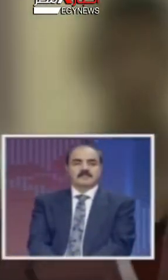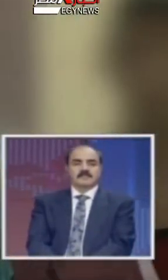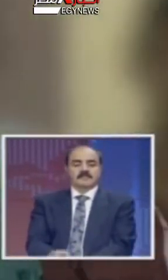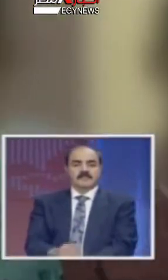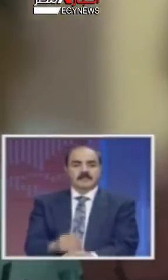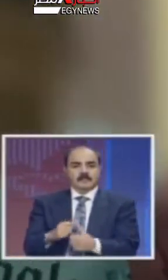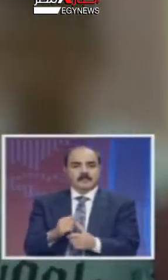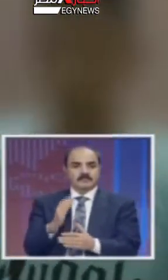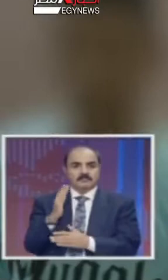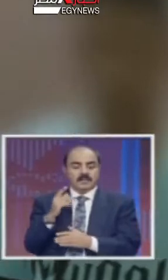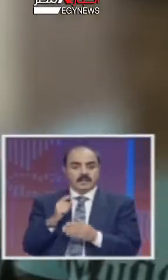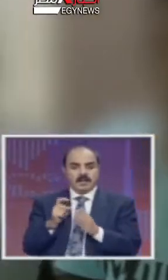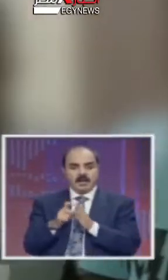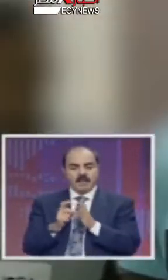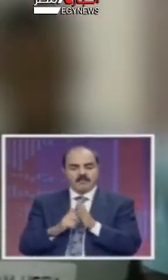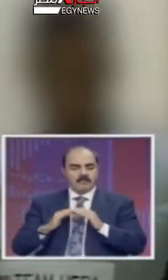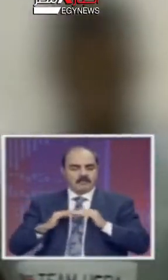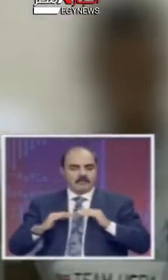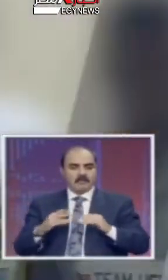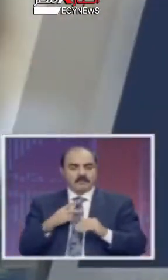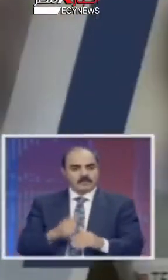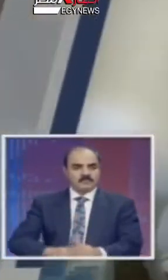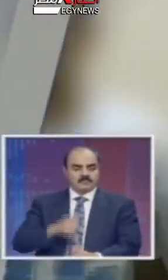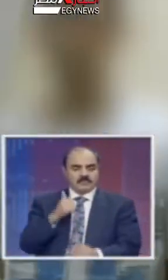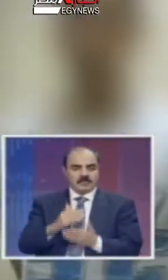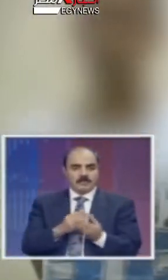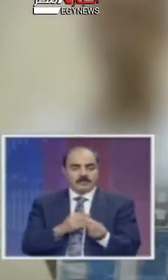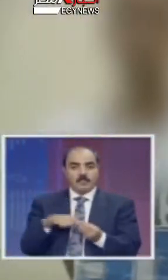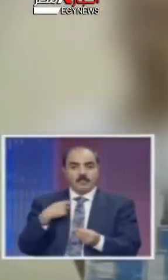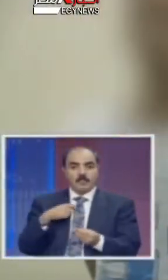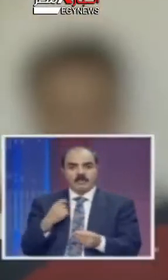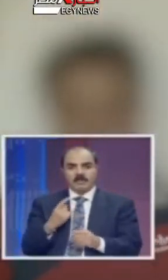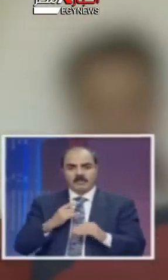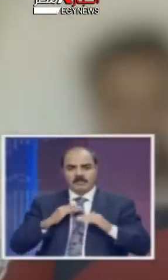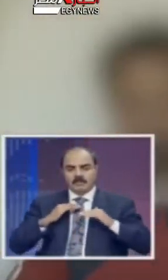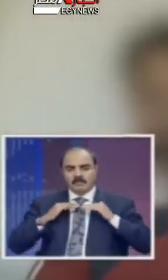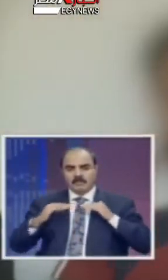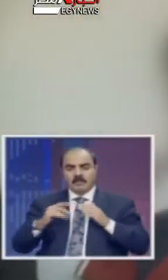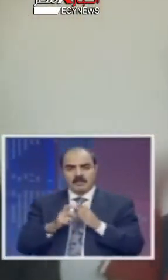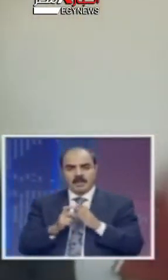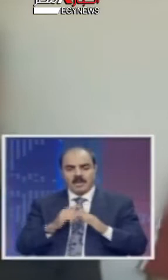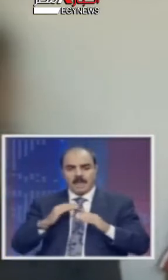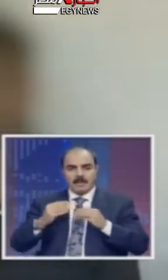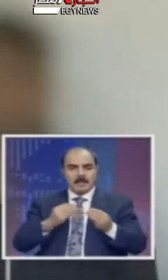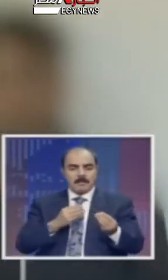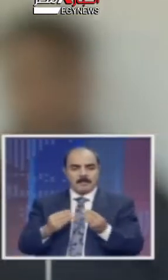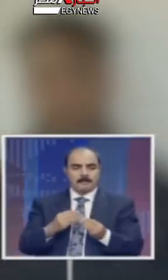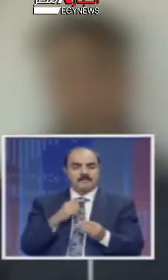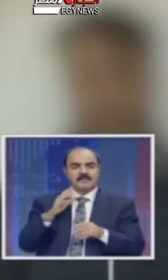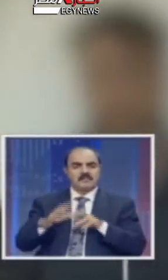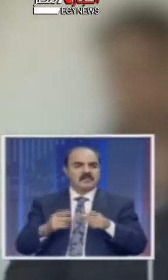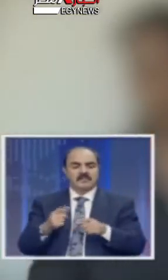وترسيخا لمبدأ سيادة القانون، نجحت أجهزة وزارة الداخلية في مجال تنفيذ الأحكام في